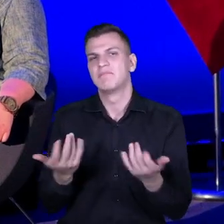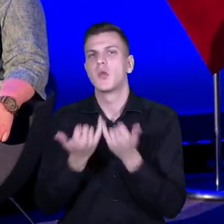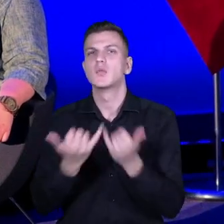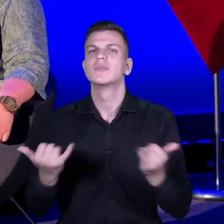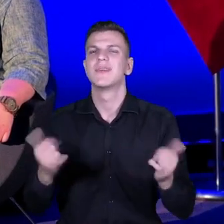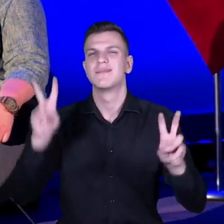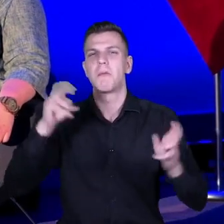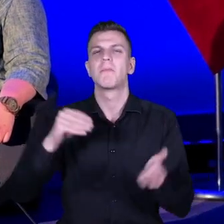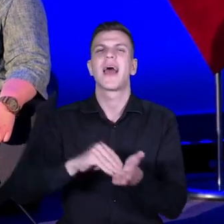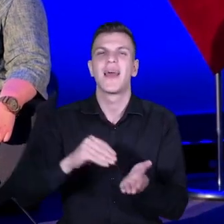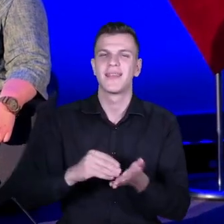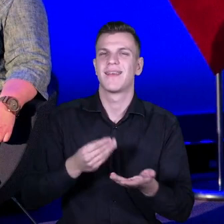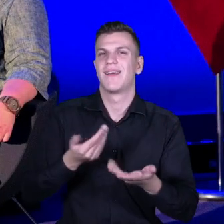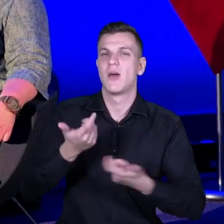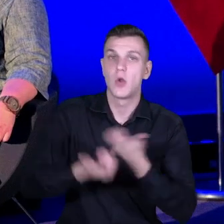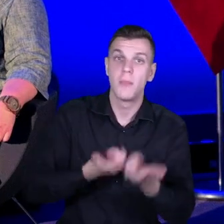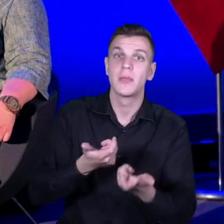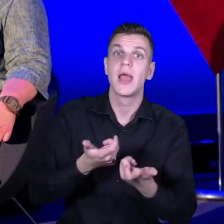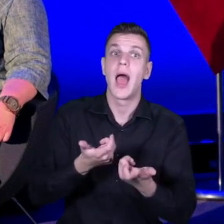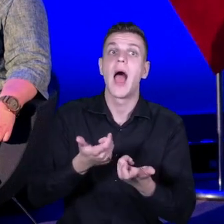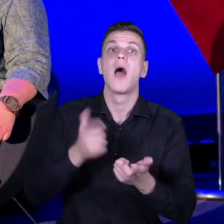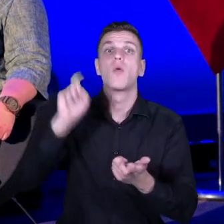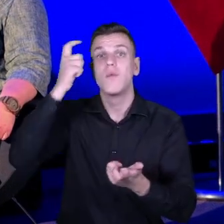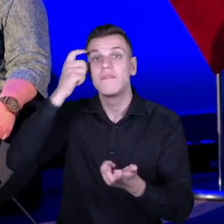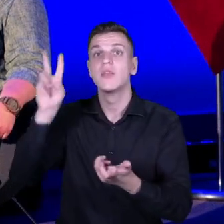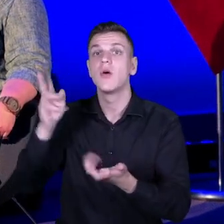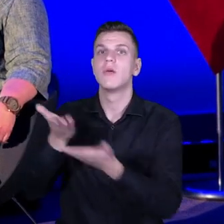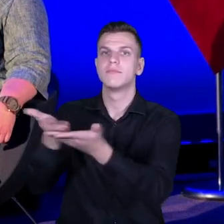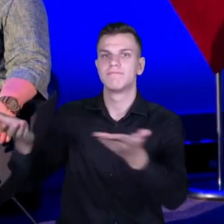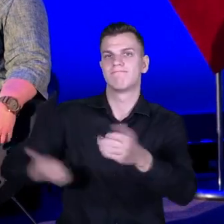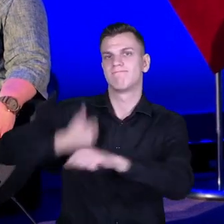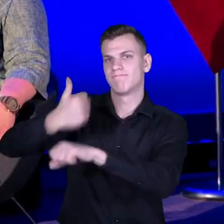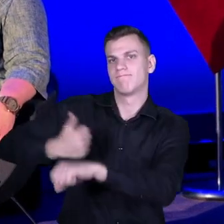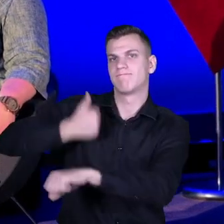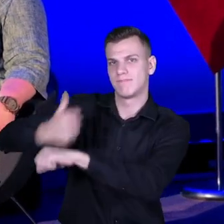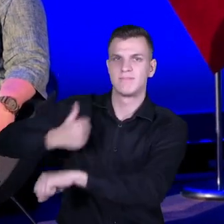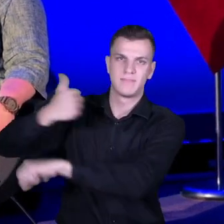zwracanie uwagi na przywództwo i tutaj też widzę